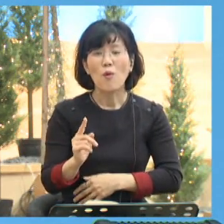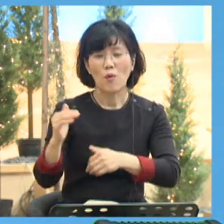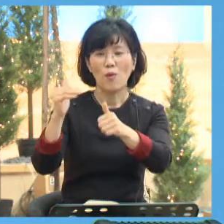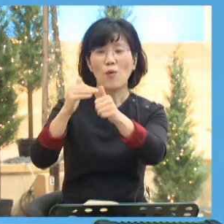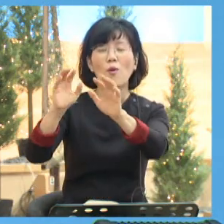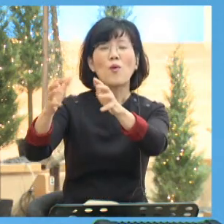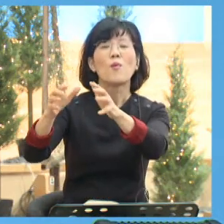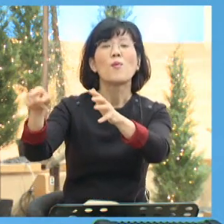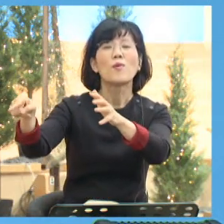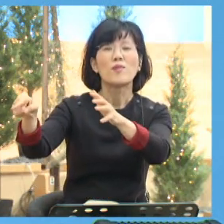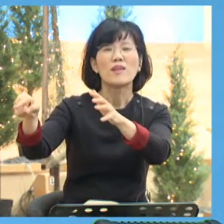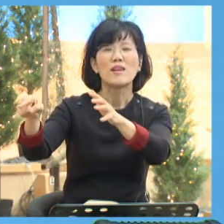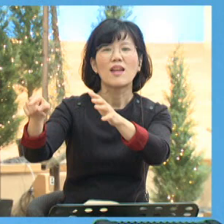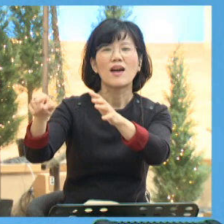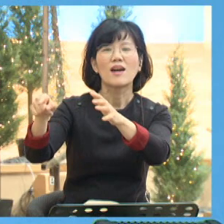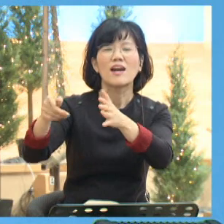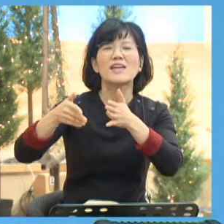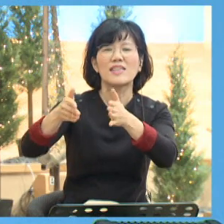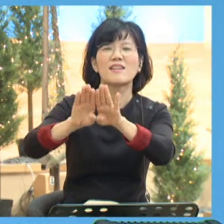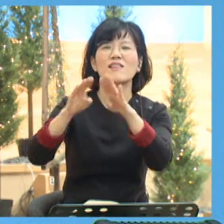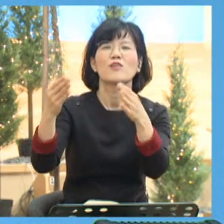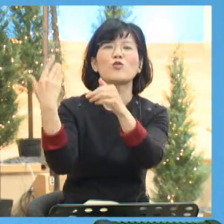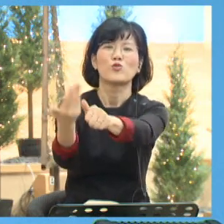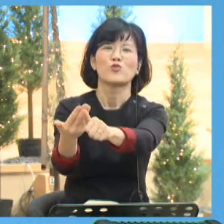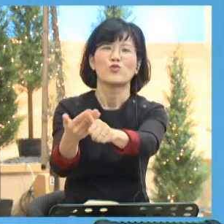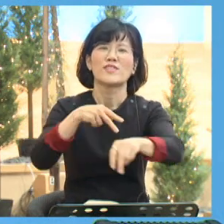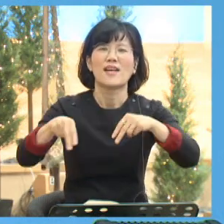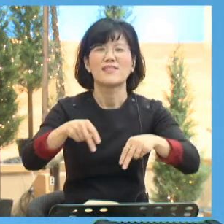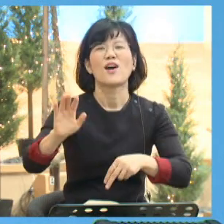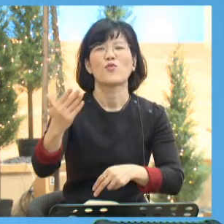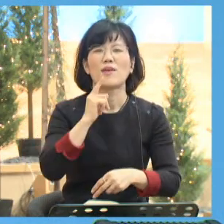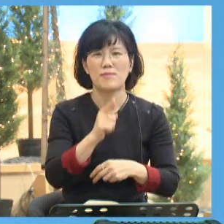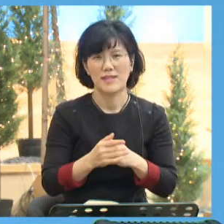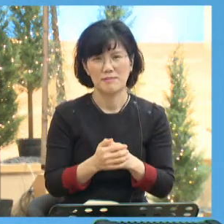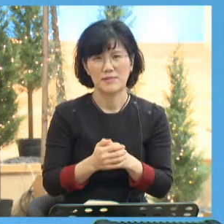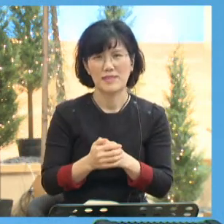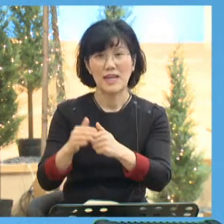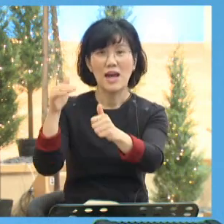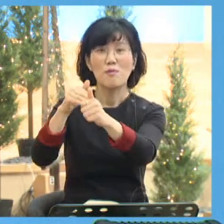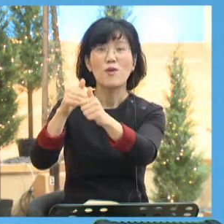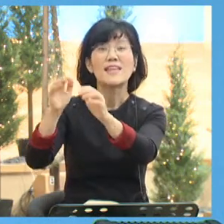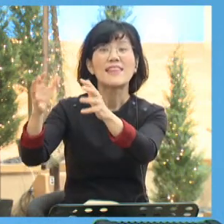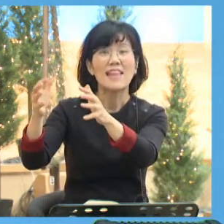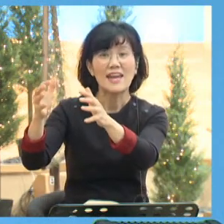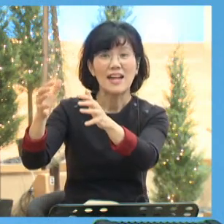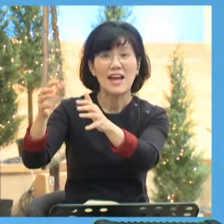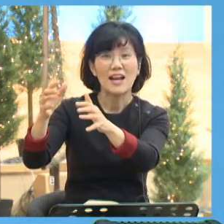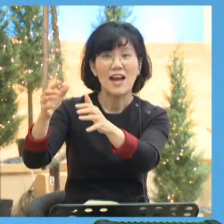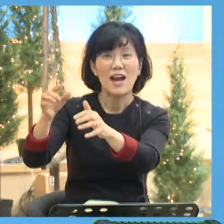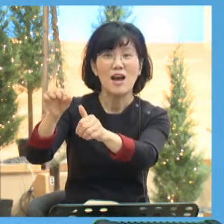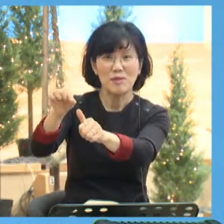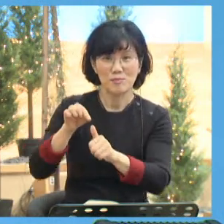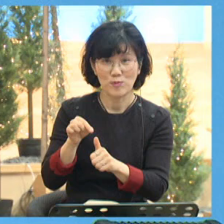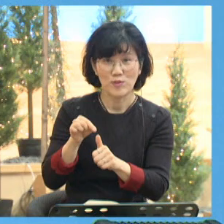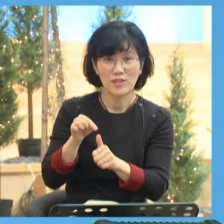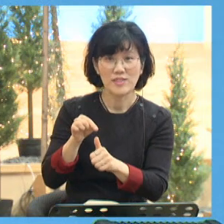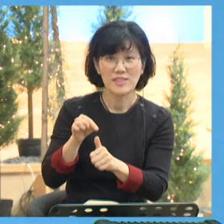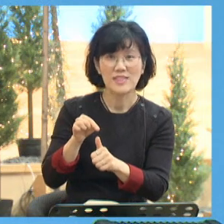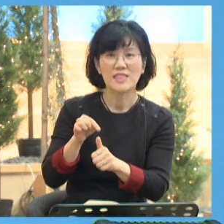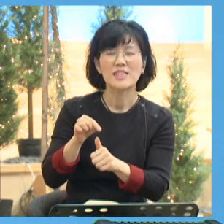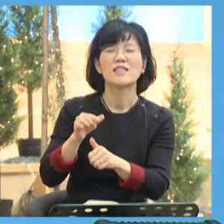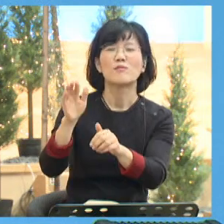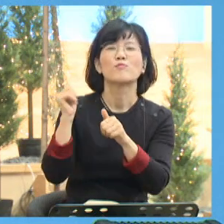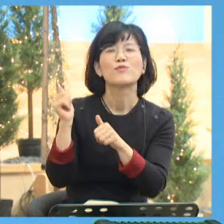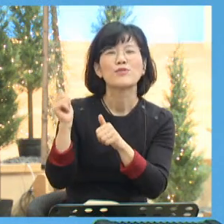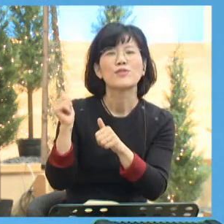들어올 수 있는 길을 열어준 사사가 된 거죠 불랙 셋을 끌어들인 사사가 된